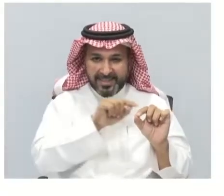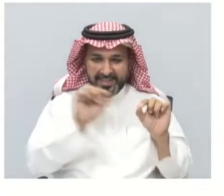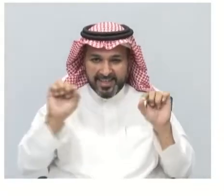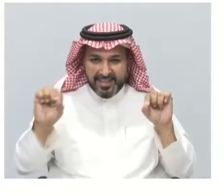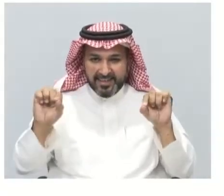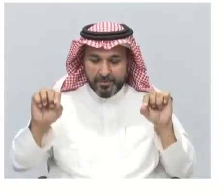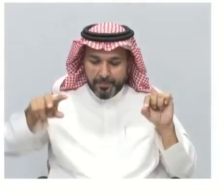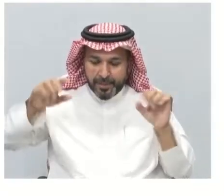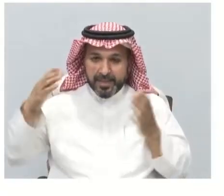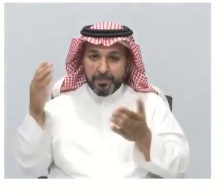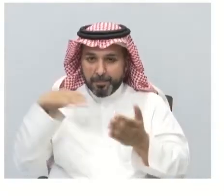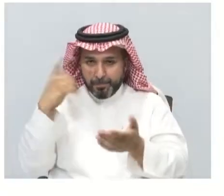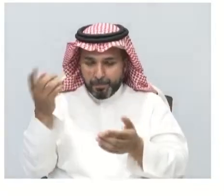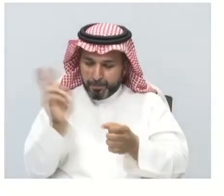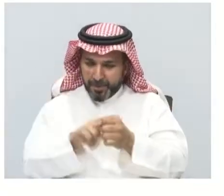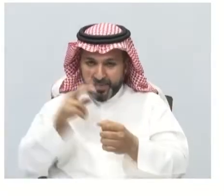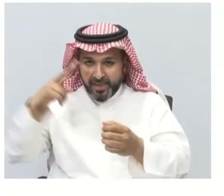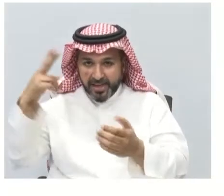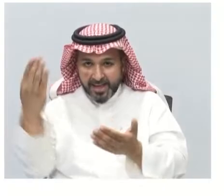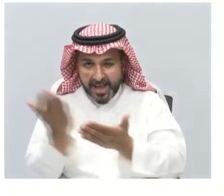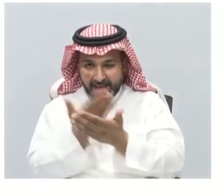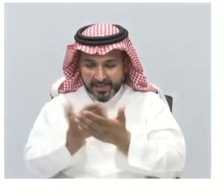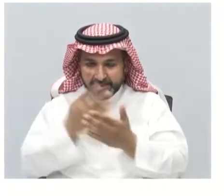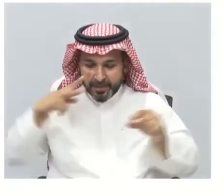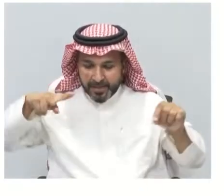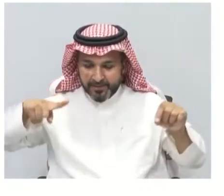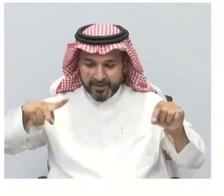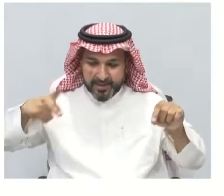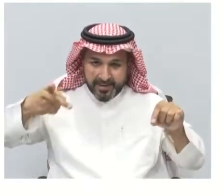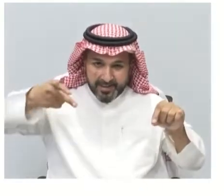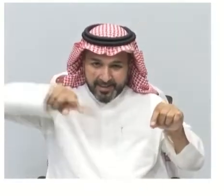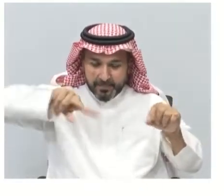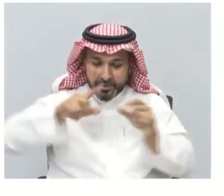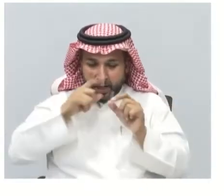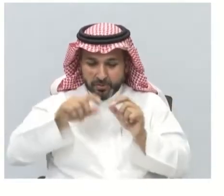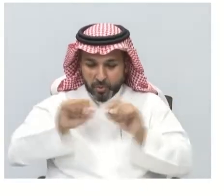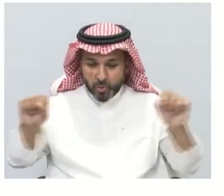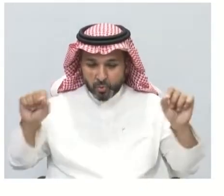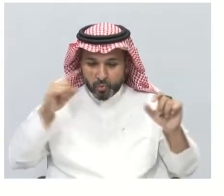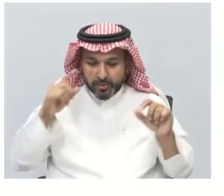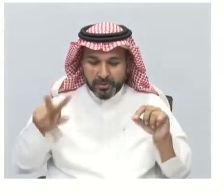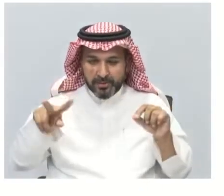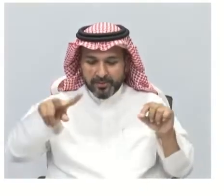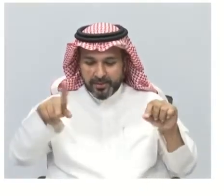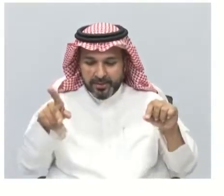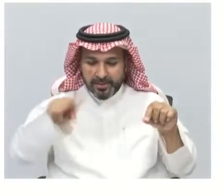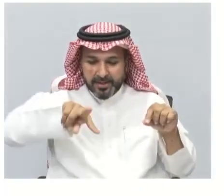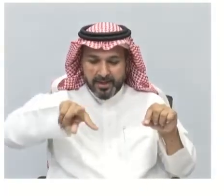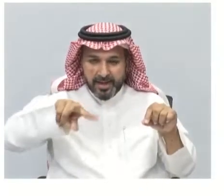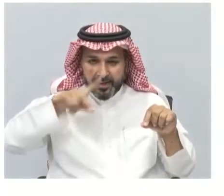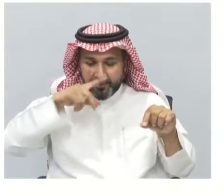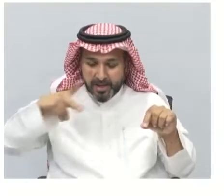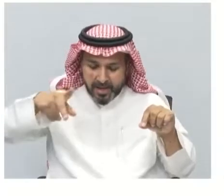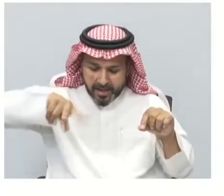المستقيم سي دي نش فتحه تكون اكبر من نصف المستقيم سي دي اذا هذه الفتحه الموجوده عندي تكون اكبر من نصف